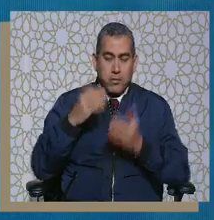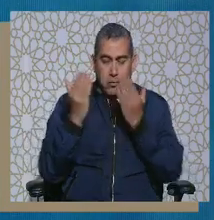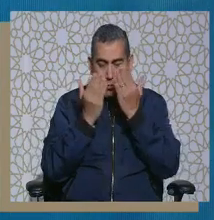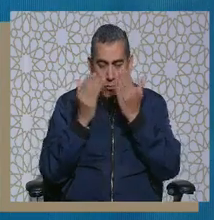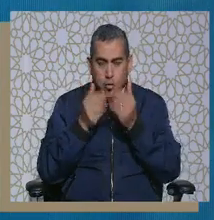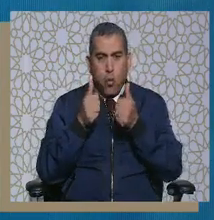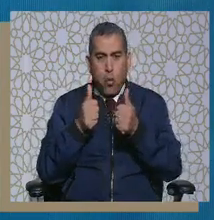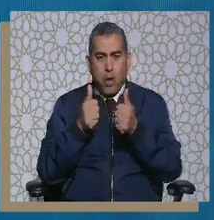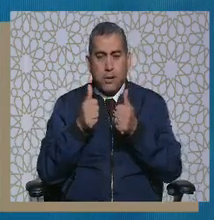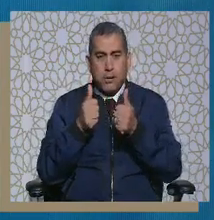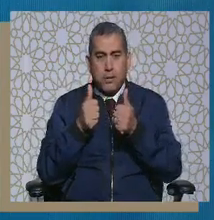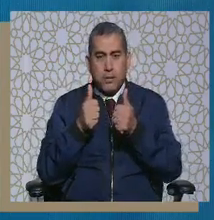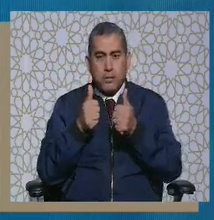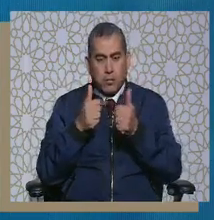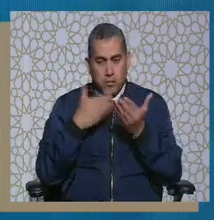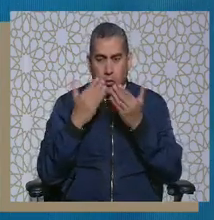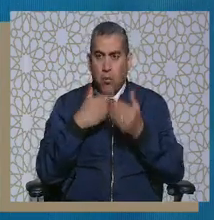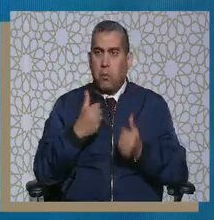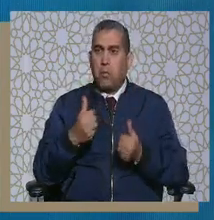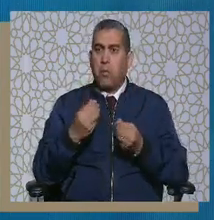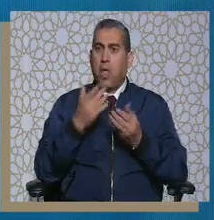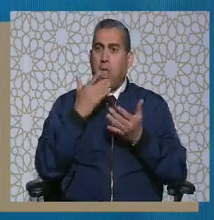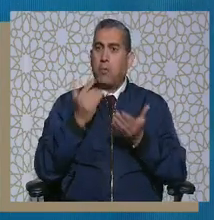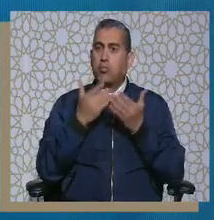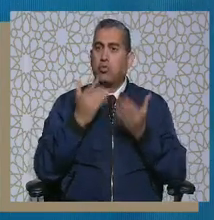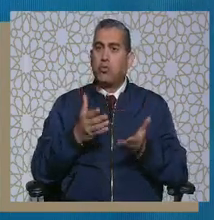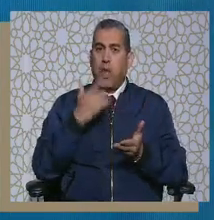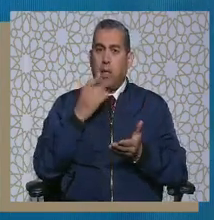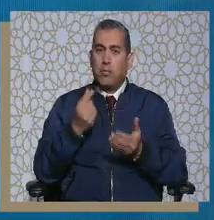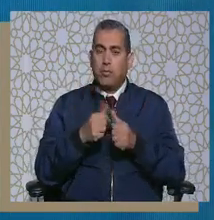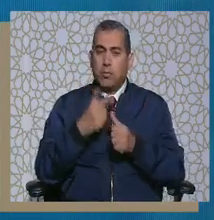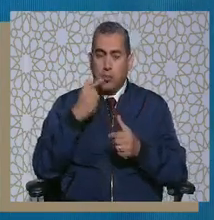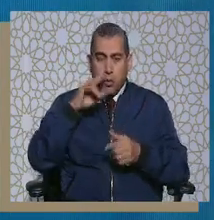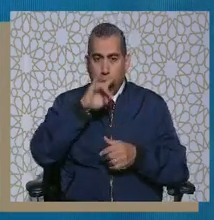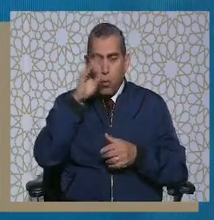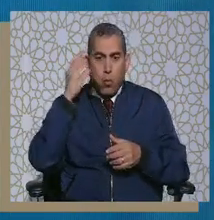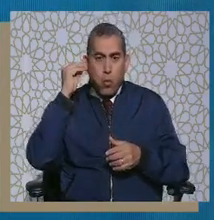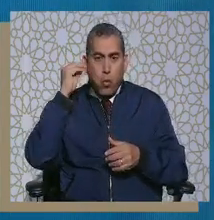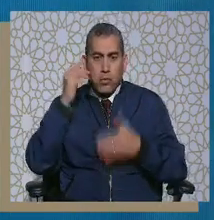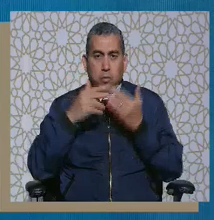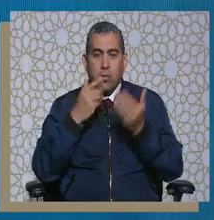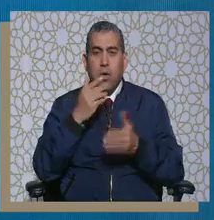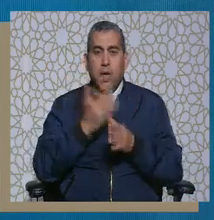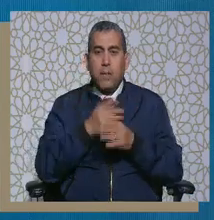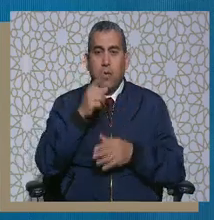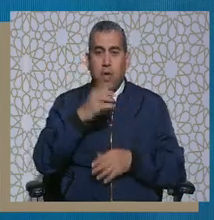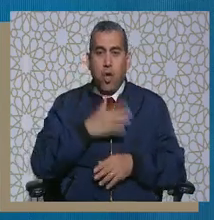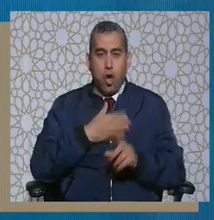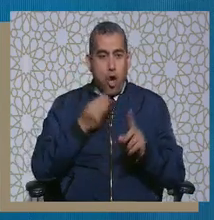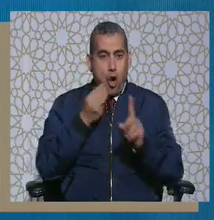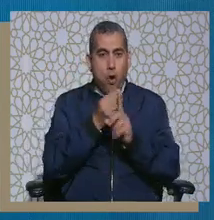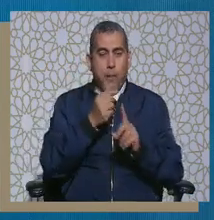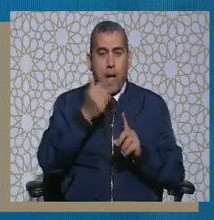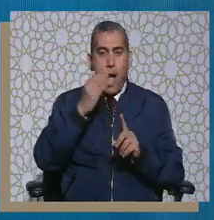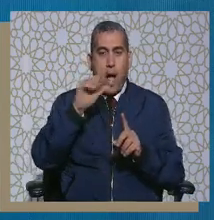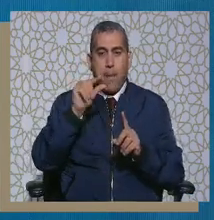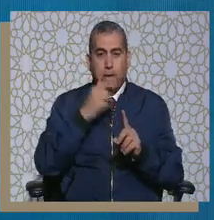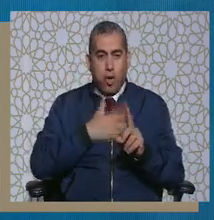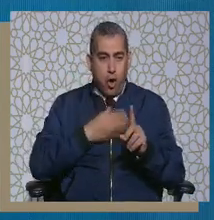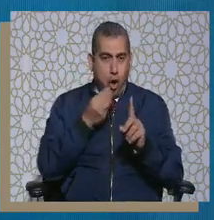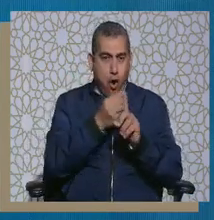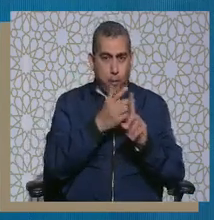وهو بيقول لا انا ما ذاكرتش كويس ا دايما عنده وسواس فع مشار بيقولوا ان انت بتحب احمد اكتر منهم